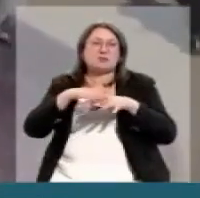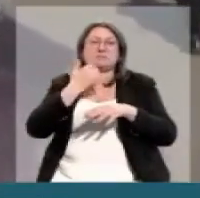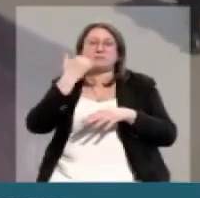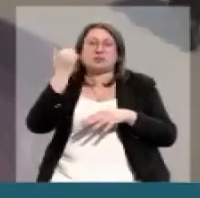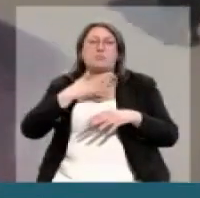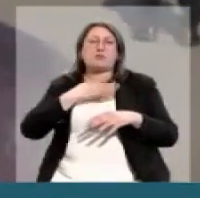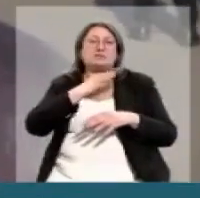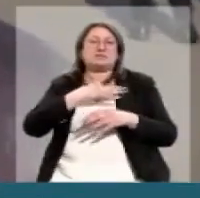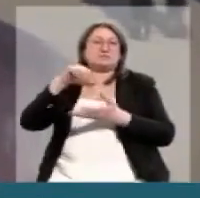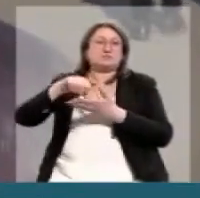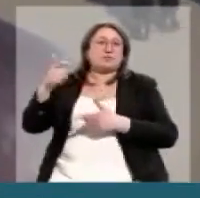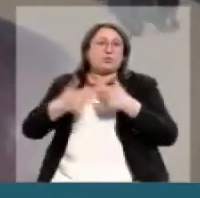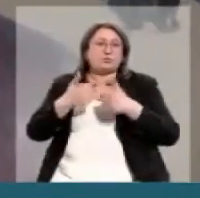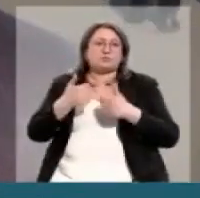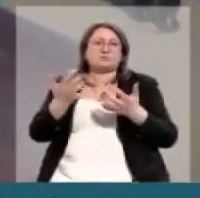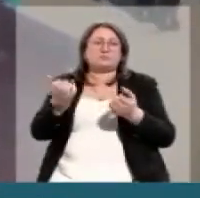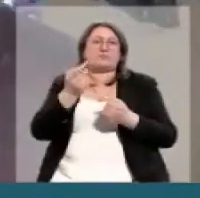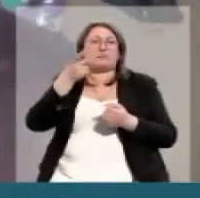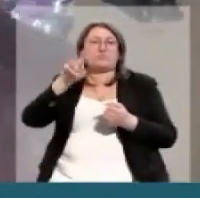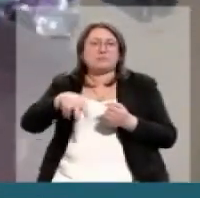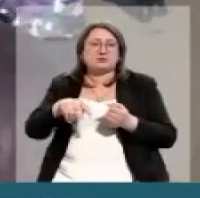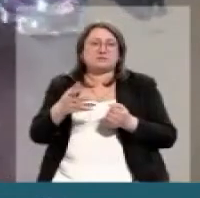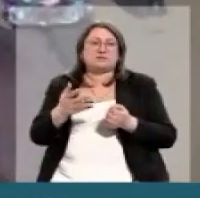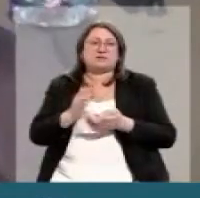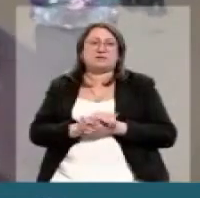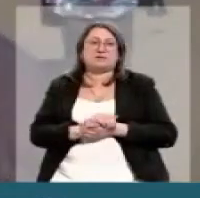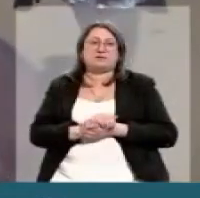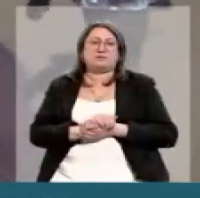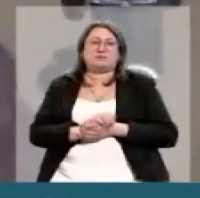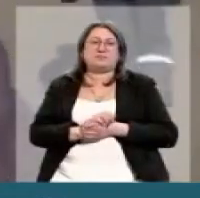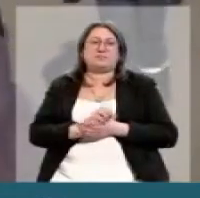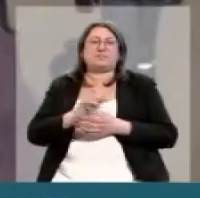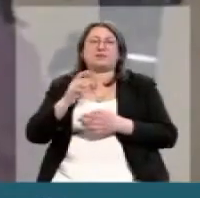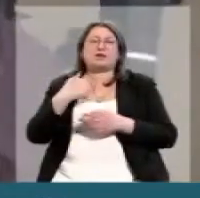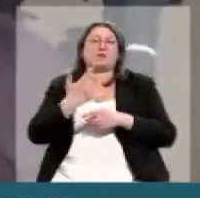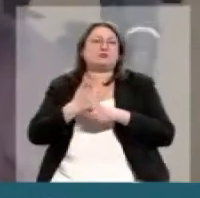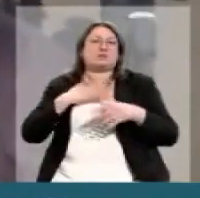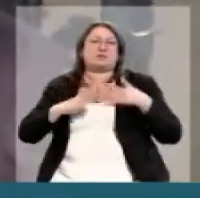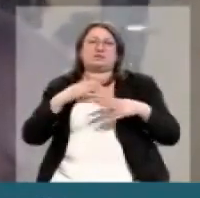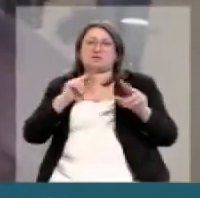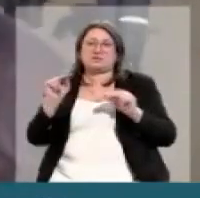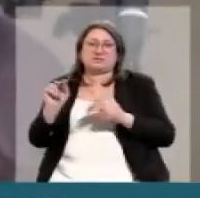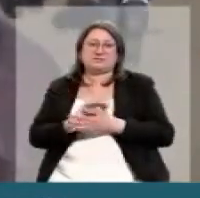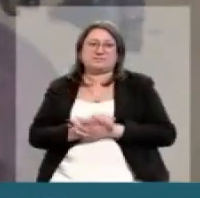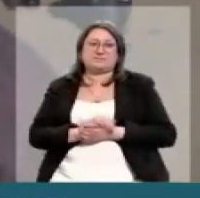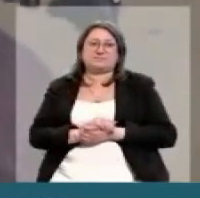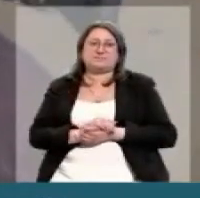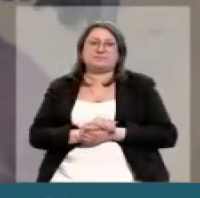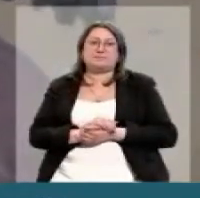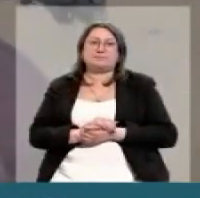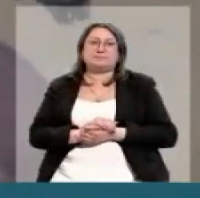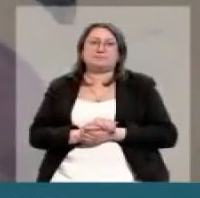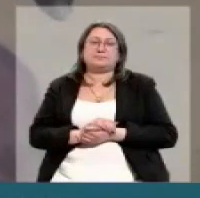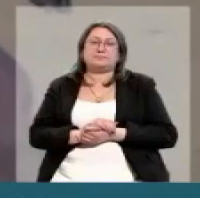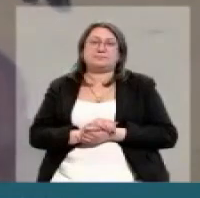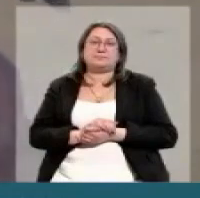Әкімге рахметімді айтамын. Ат жарыс болып жатыр. Менің балам ат жарысқа, тай жарысқа жарысты. 2-ші орын ба, 3-ші орын ба